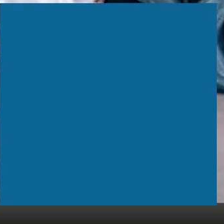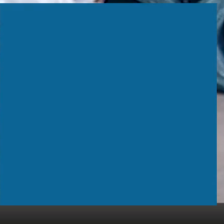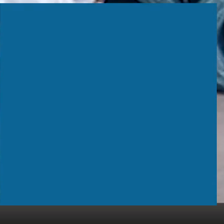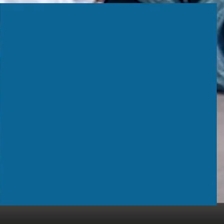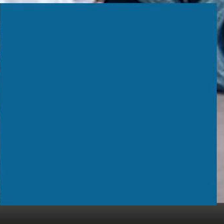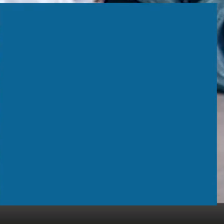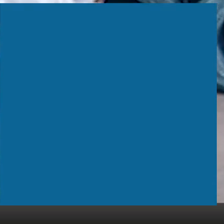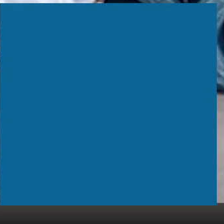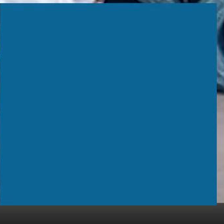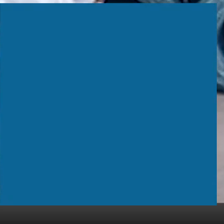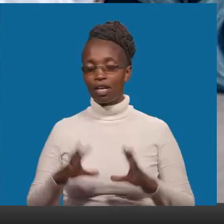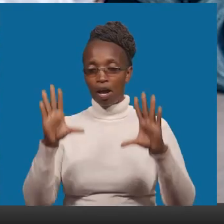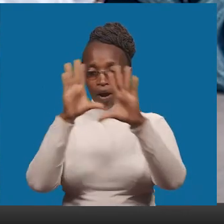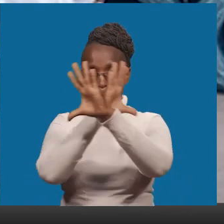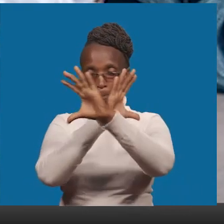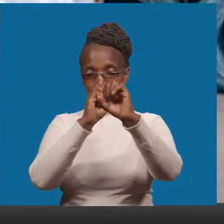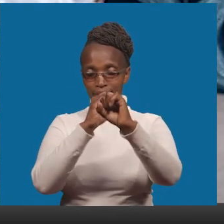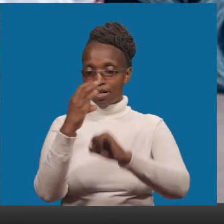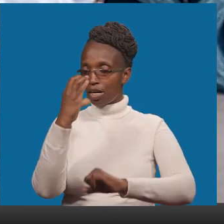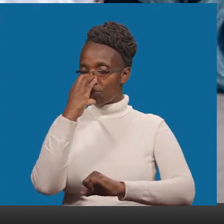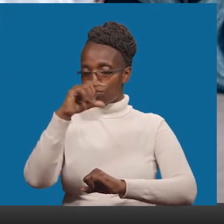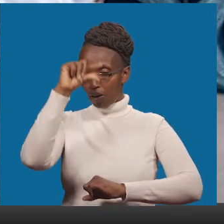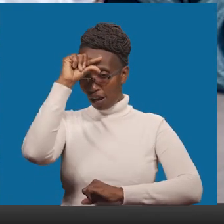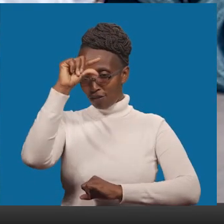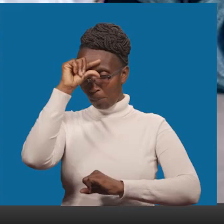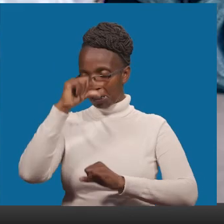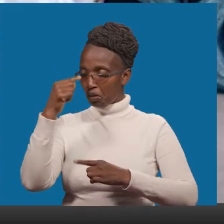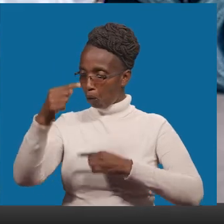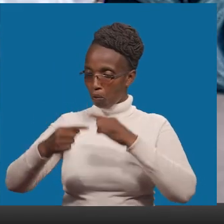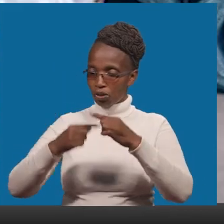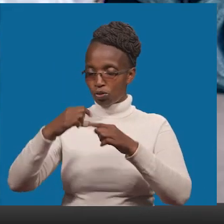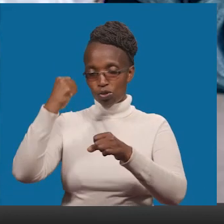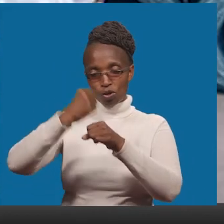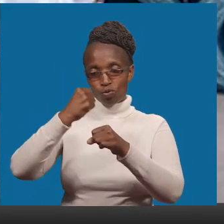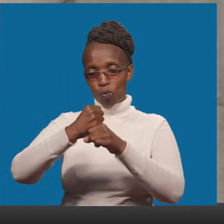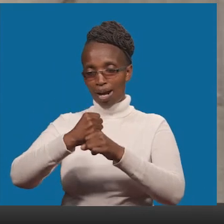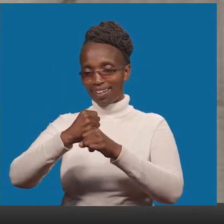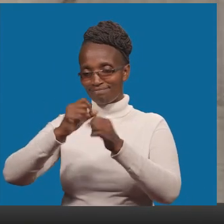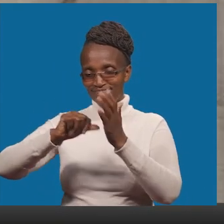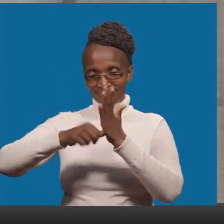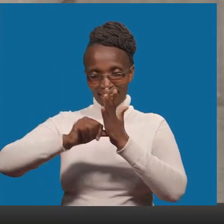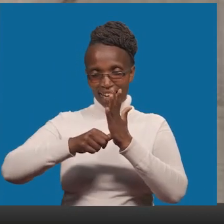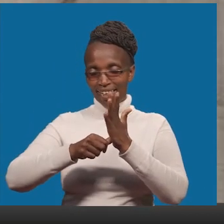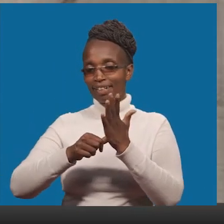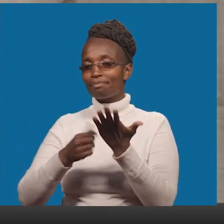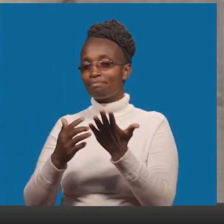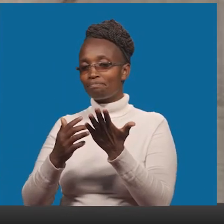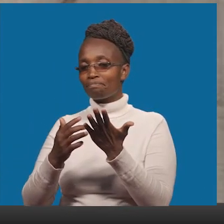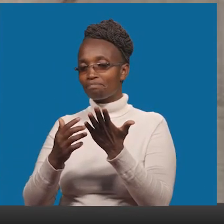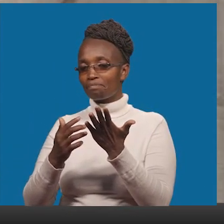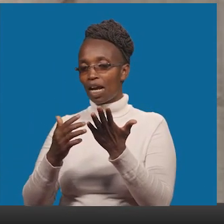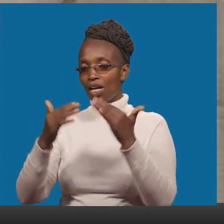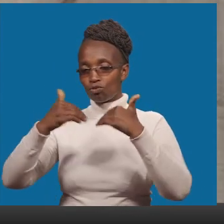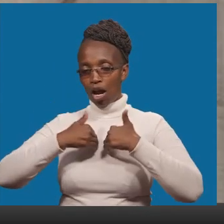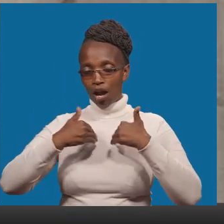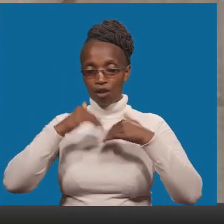Serikali ya Rais William Ruto inapojizatiti kuhakikisha inawapa wawekezaji nafasi nzuri ya kuwekeza humu nchini,